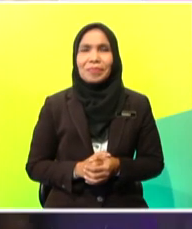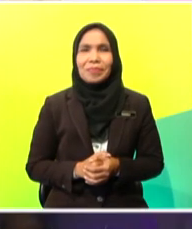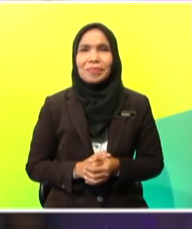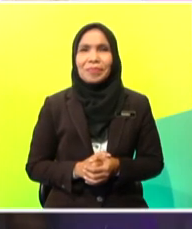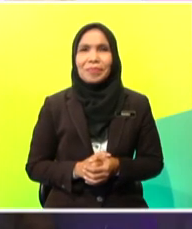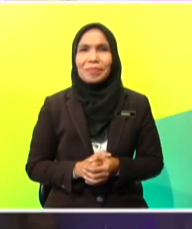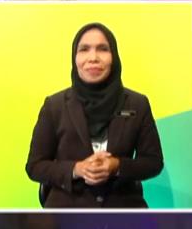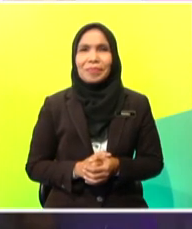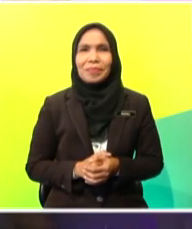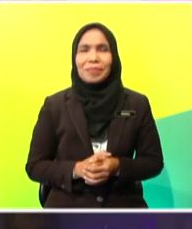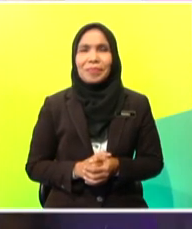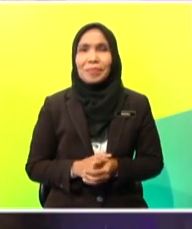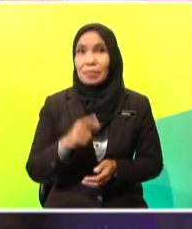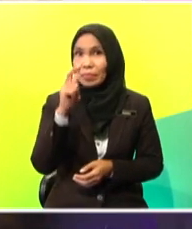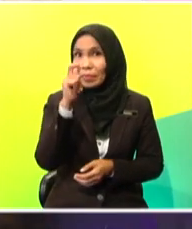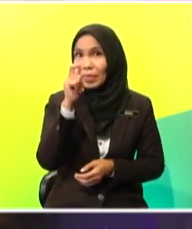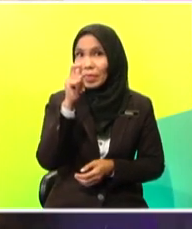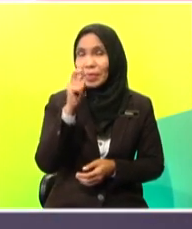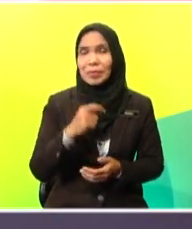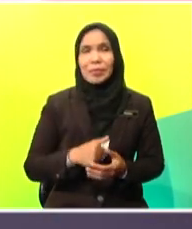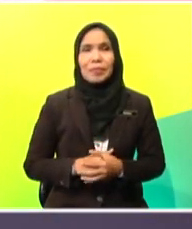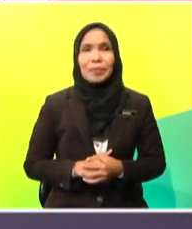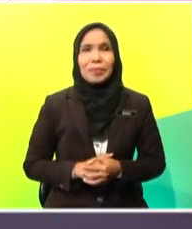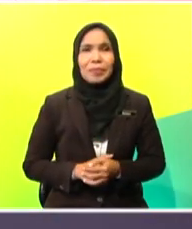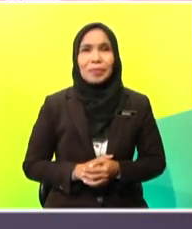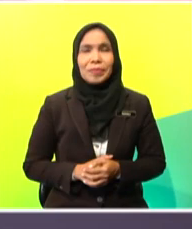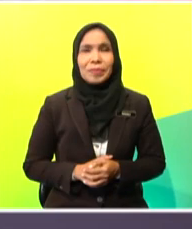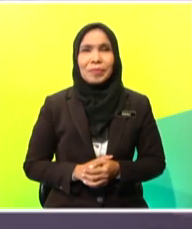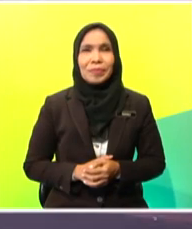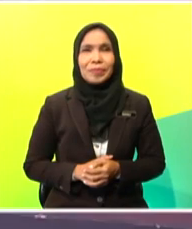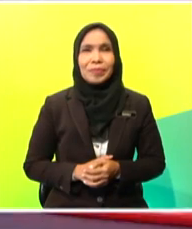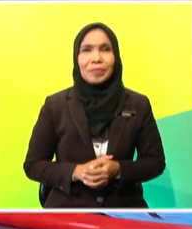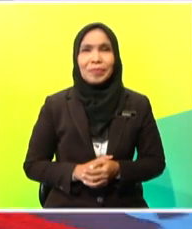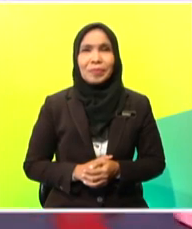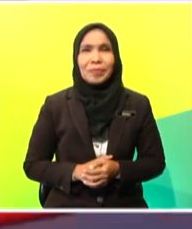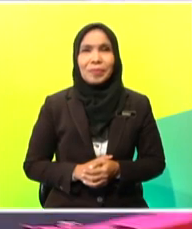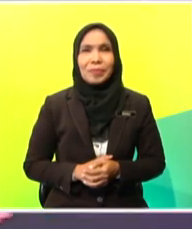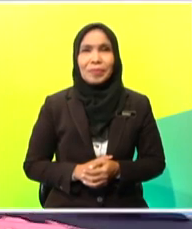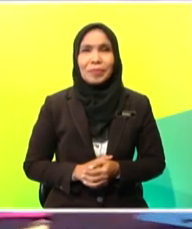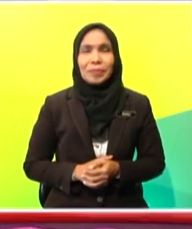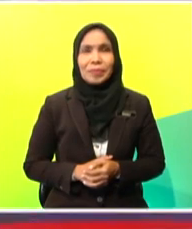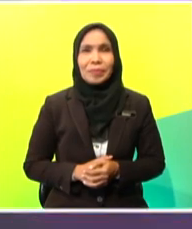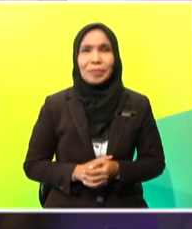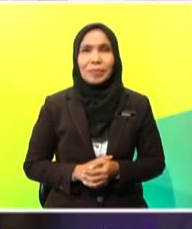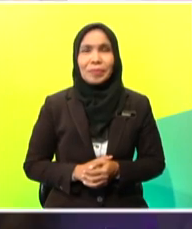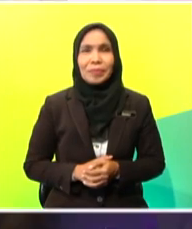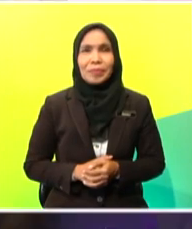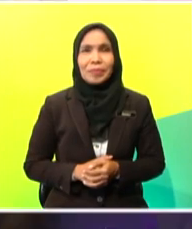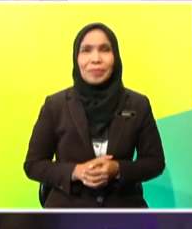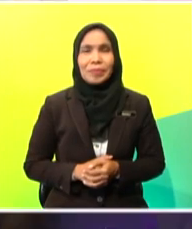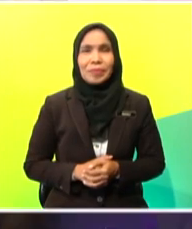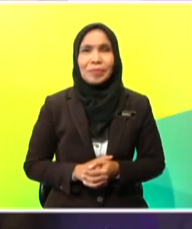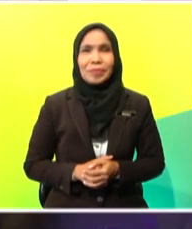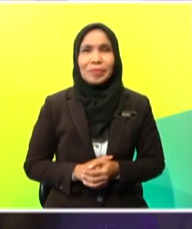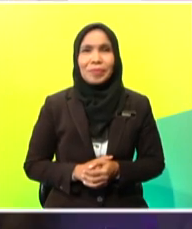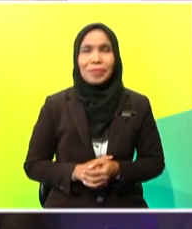huruf ih ah ah kwanghee saya cari huruf t